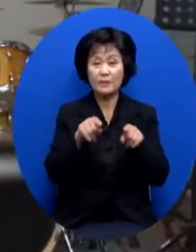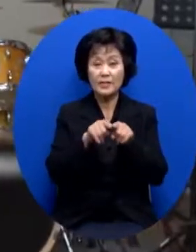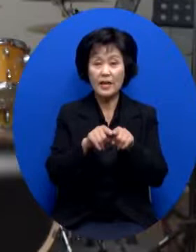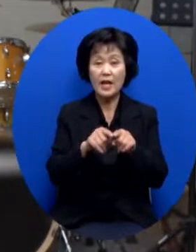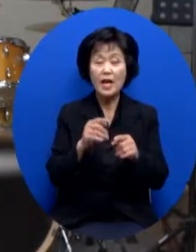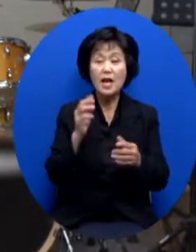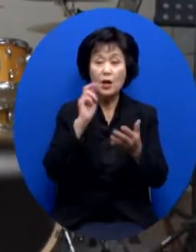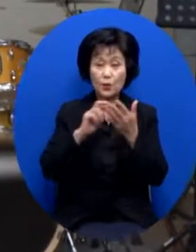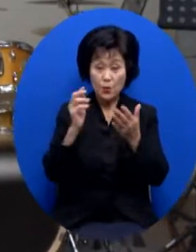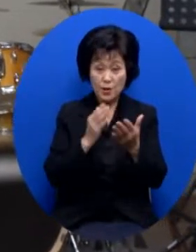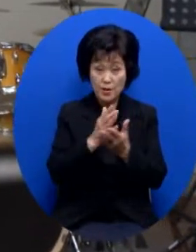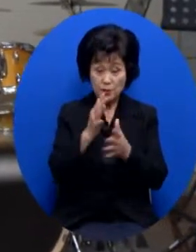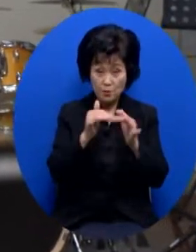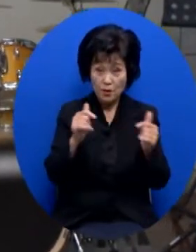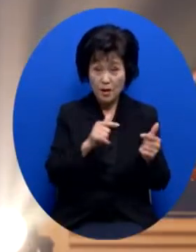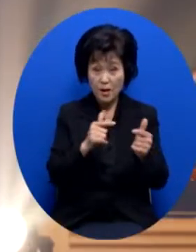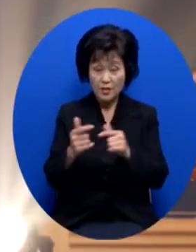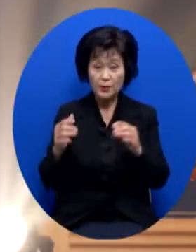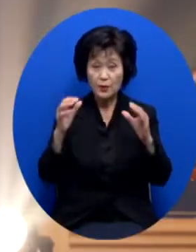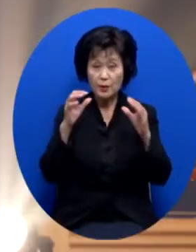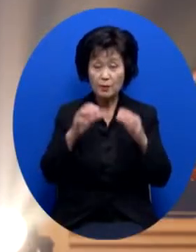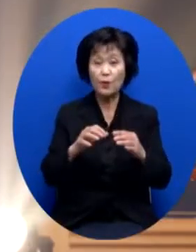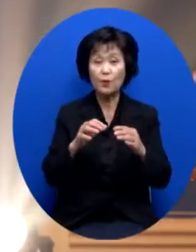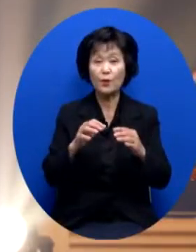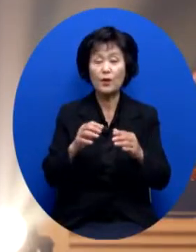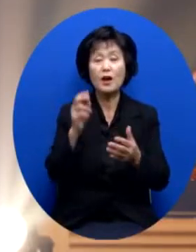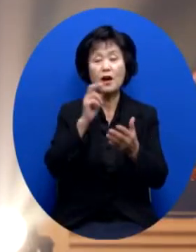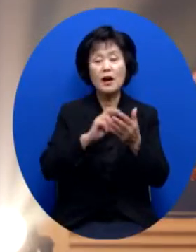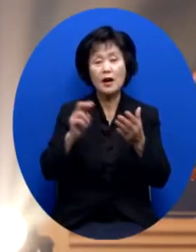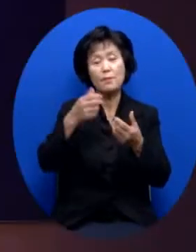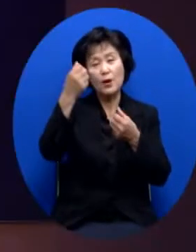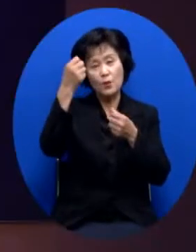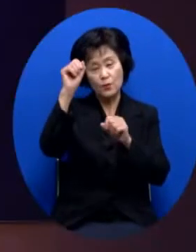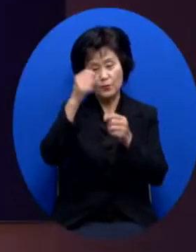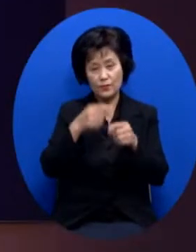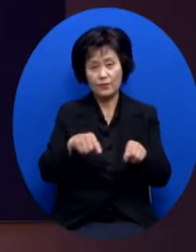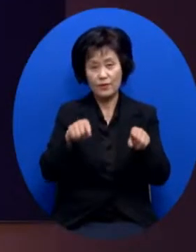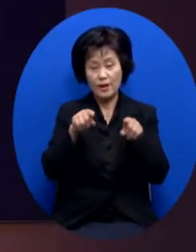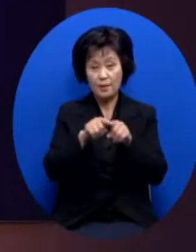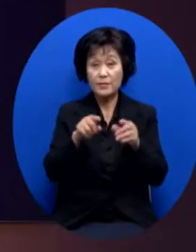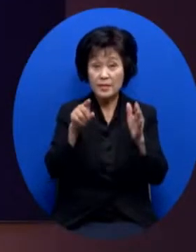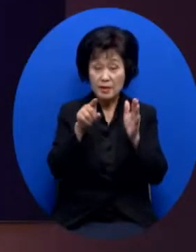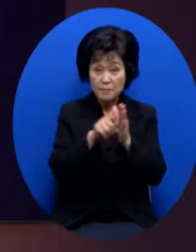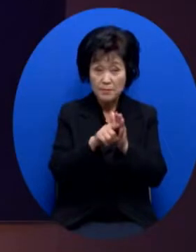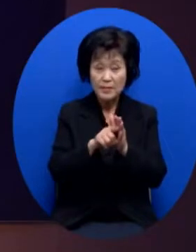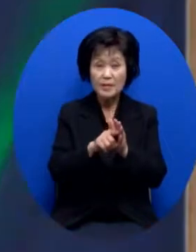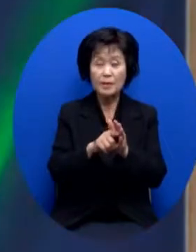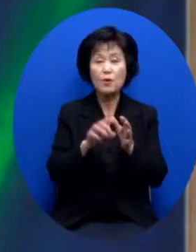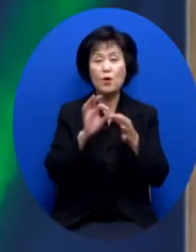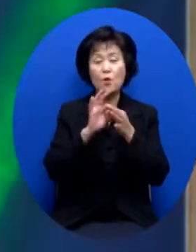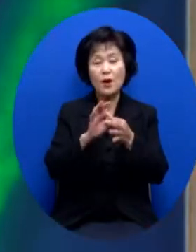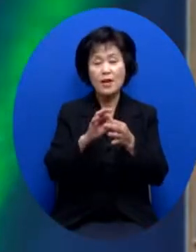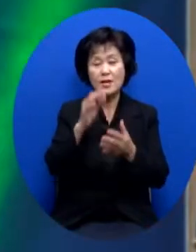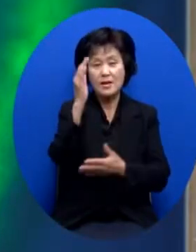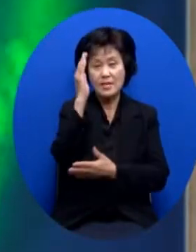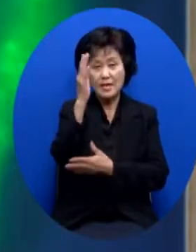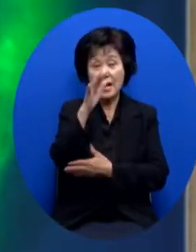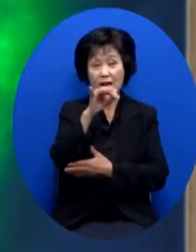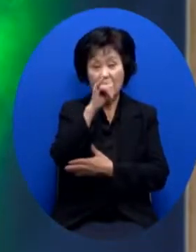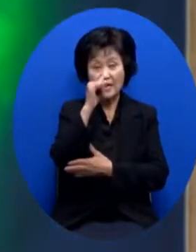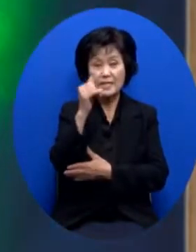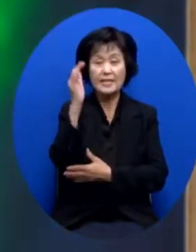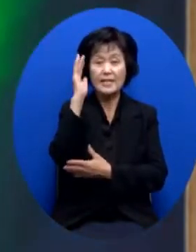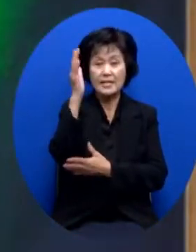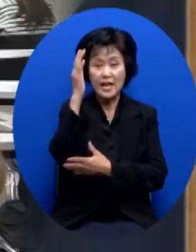소년, 범키 등 크리스천 뮤지션들이 음악 공연과 함께 신앙 이야기를 나누는 스토리가 담긴 토크